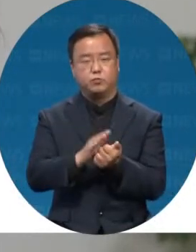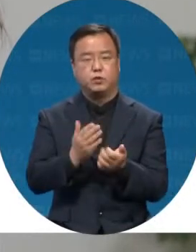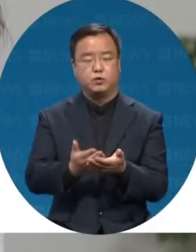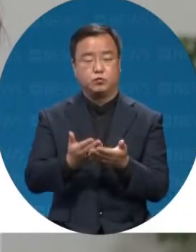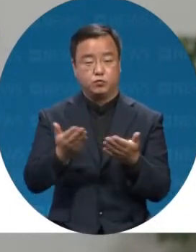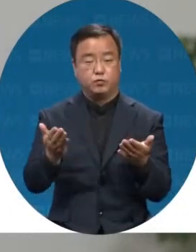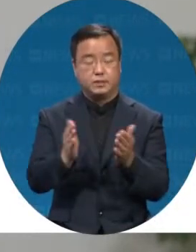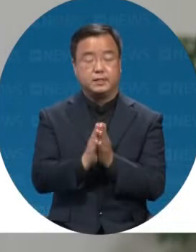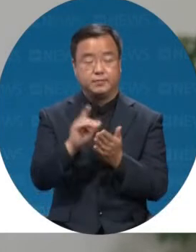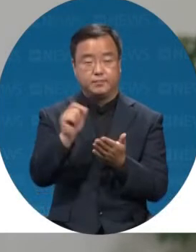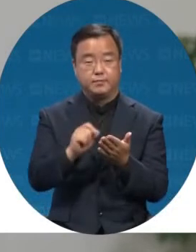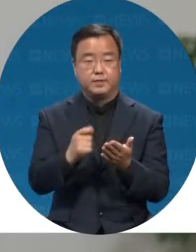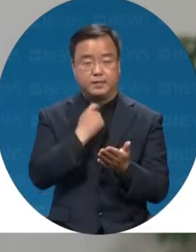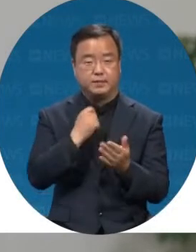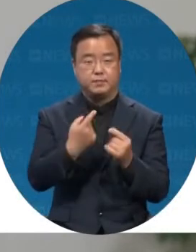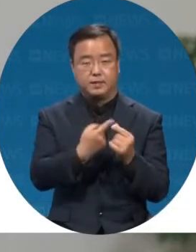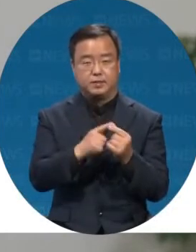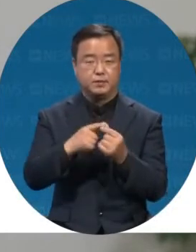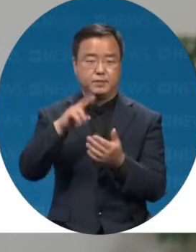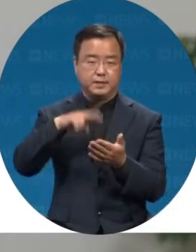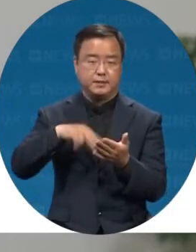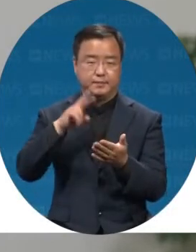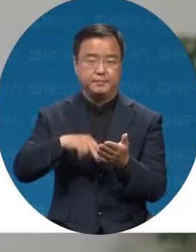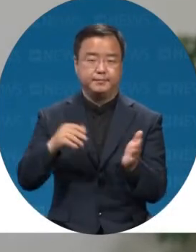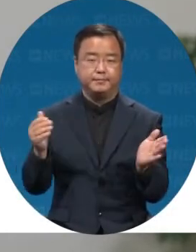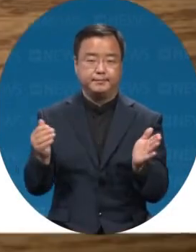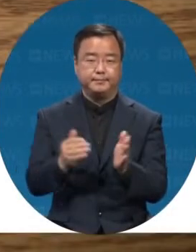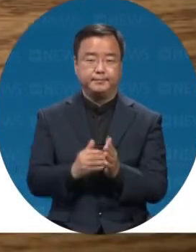쓰고 싶어서 이 구절을 읽었습니다. 네.